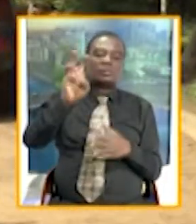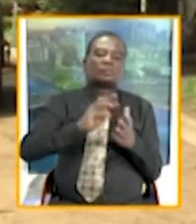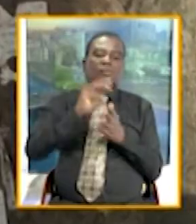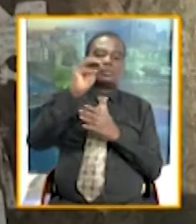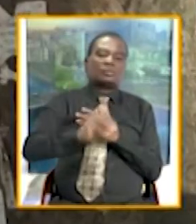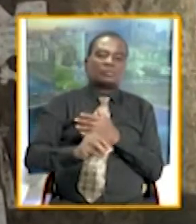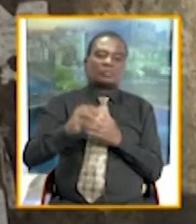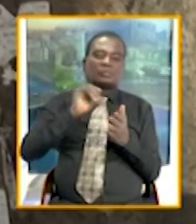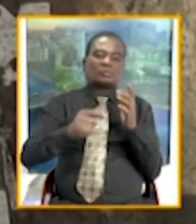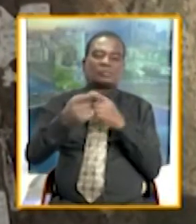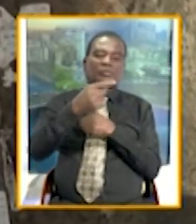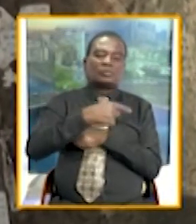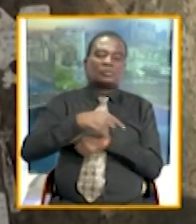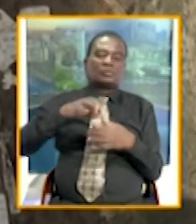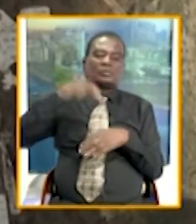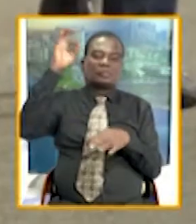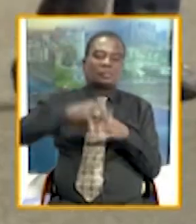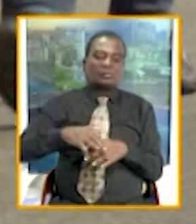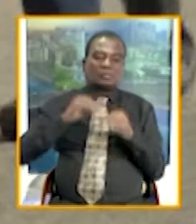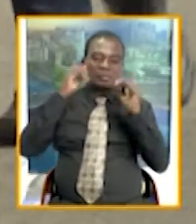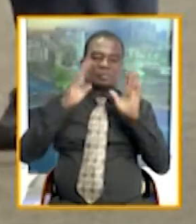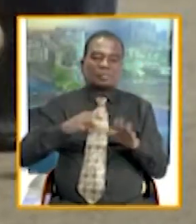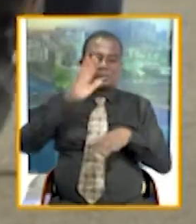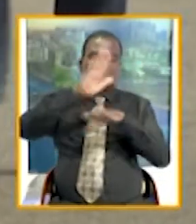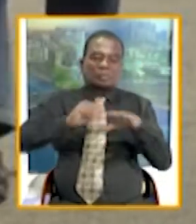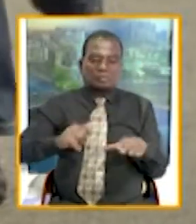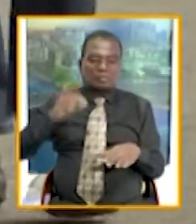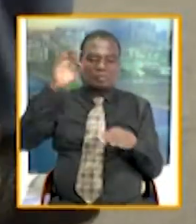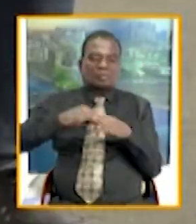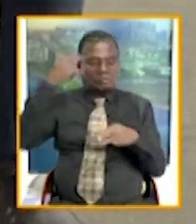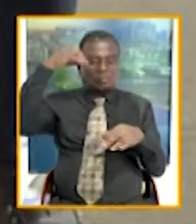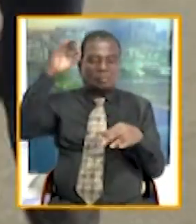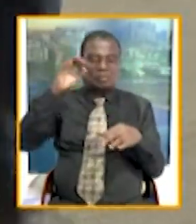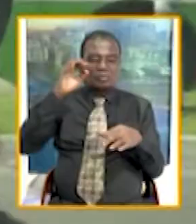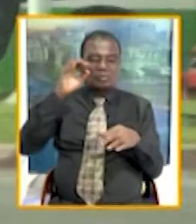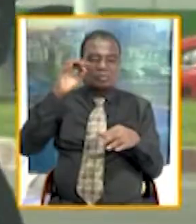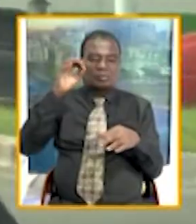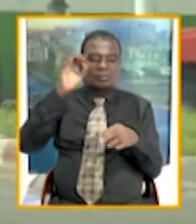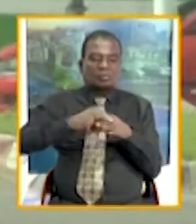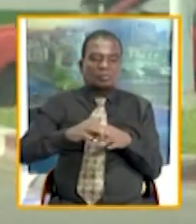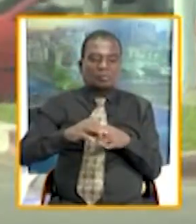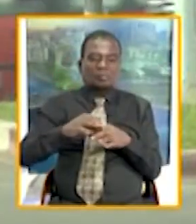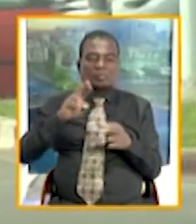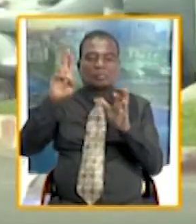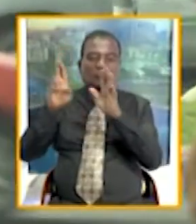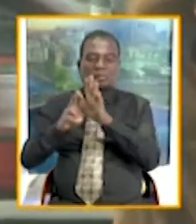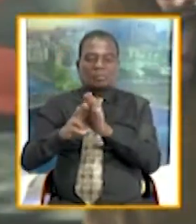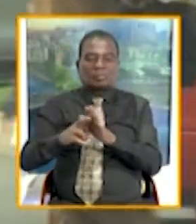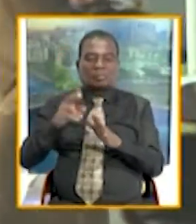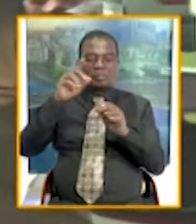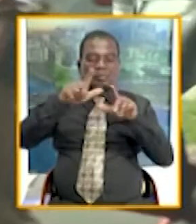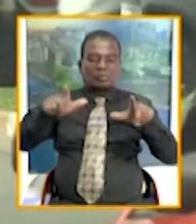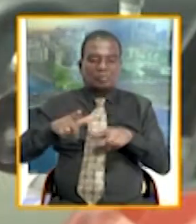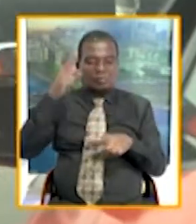jour de vote. Les Ivoiriens sont appelés aux urnes pour élire leurs représentants locaux. Plus de 1200 candidats sont